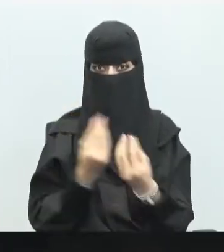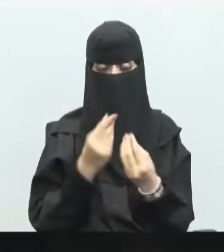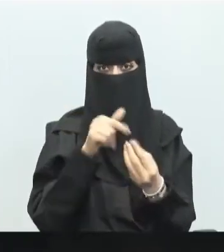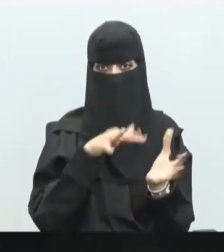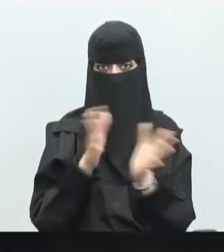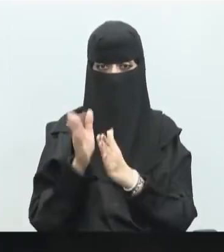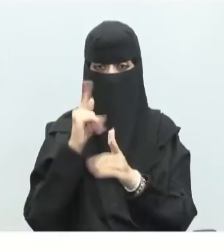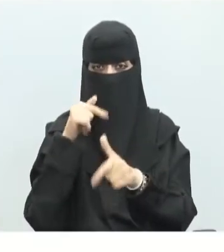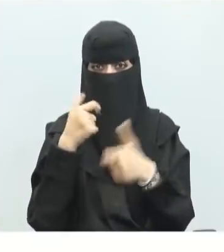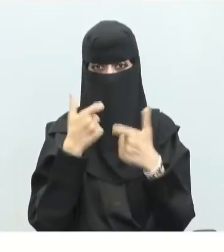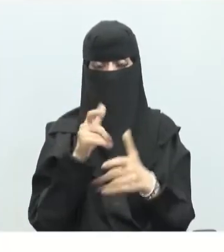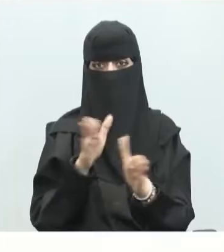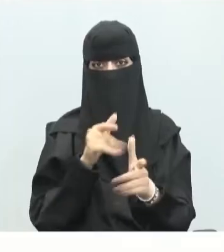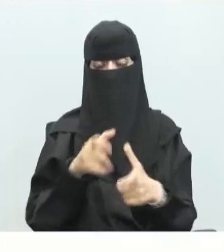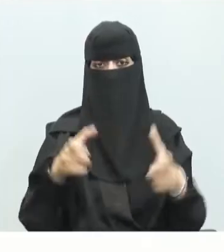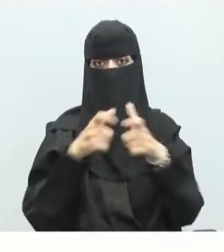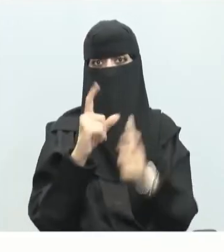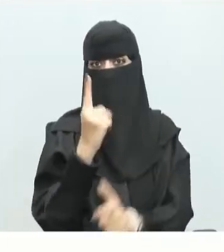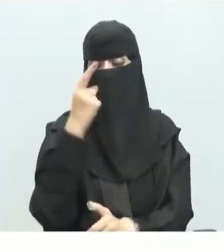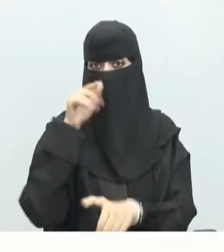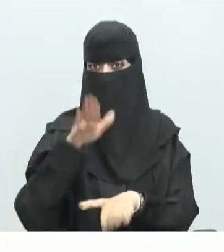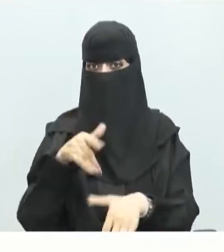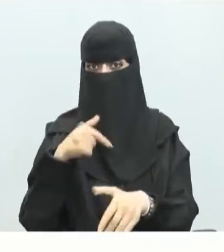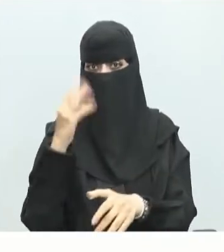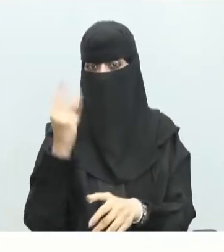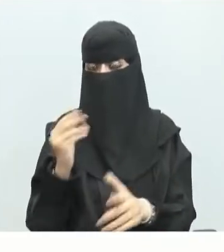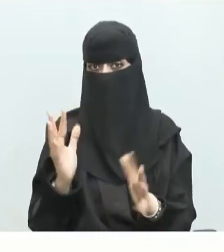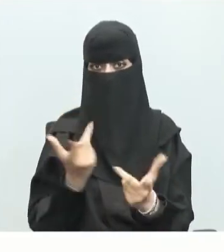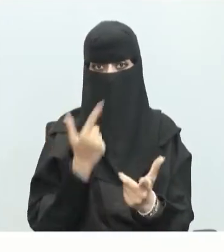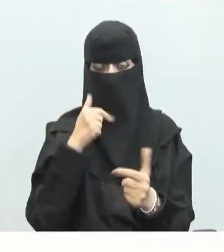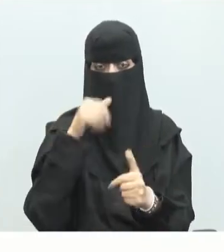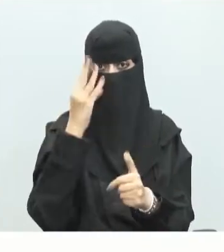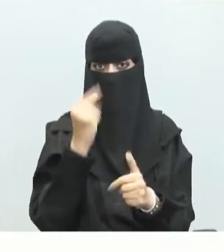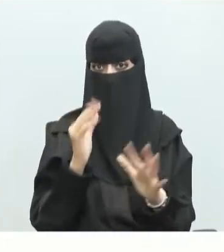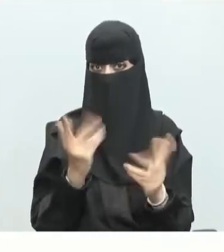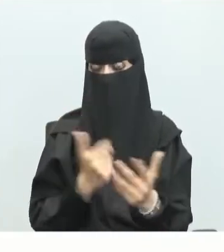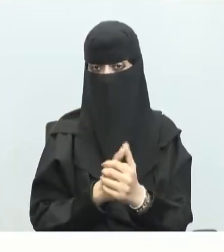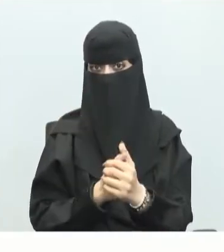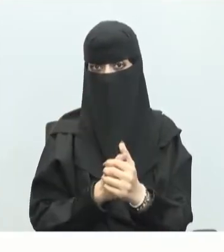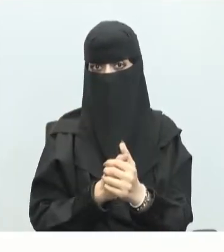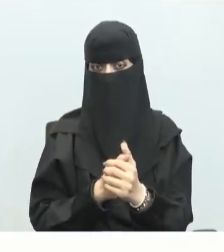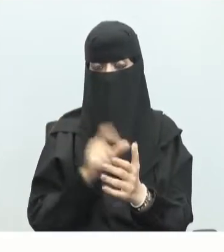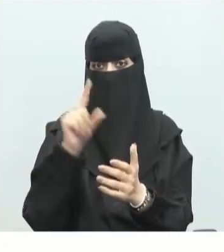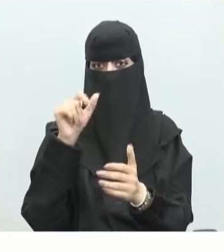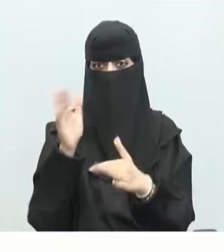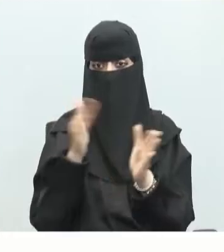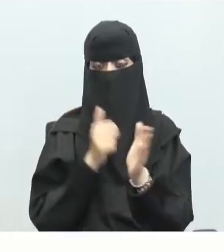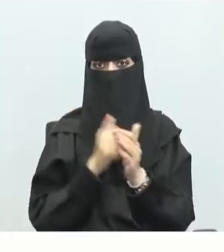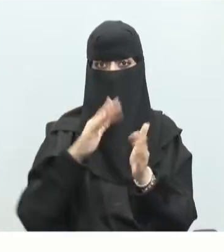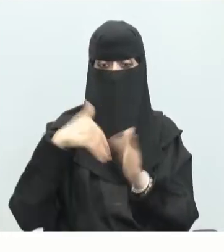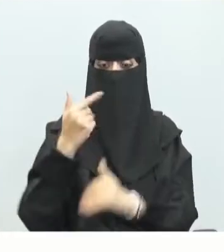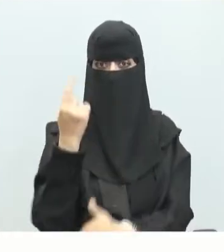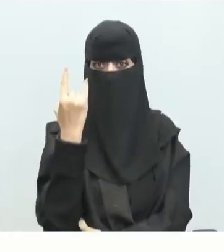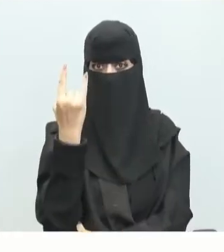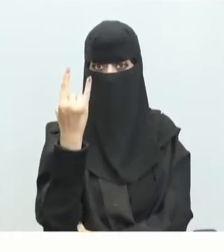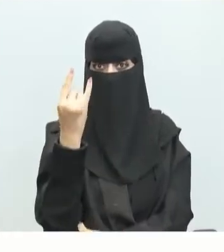لاحظ هنا في المجموعه الاولى عباره عن كم كم عددها احسنتم رائعين 10